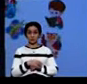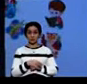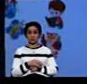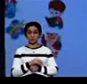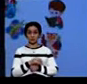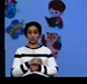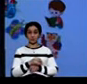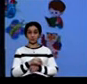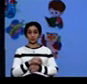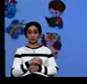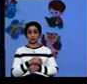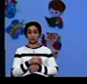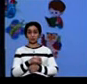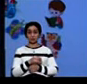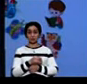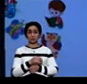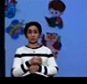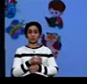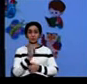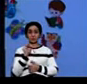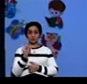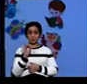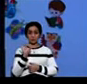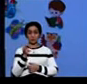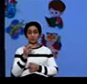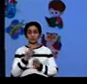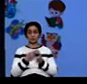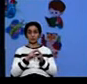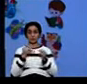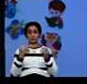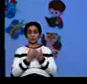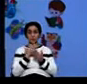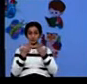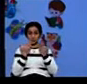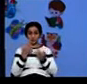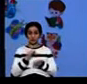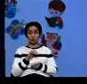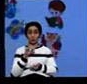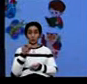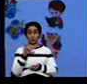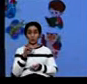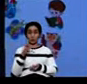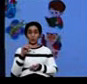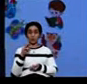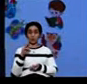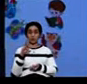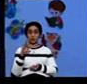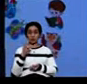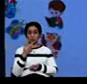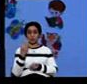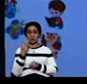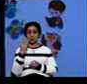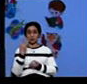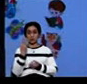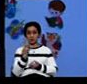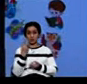Подсказывайте. Правильно, окончание ы. Читаем еще раз предложение. У Маши